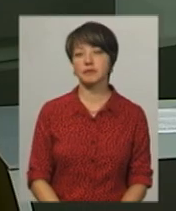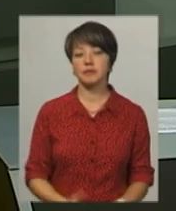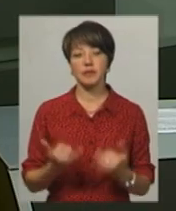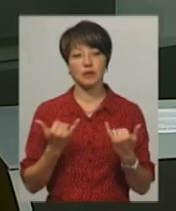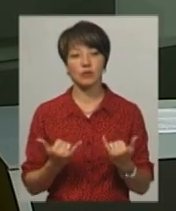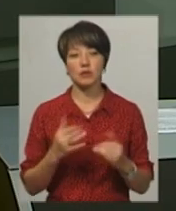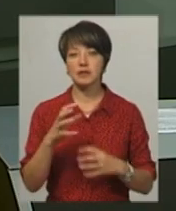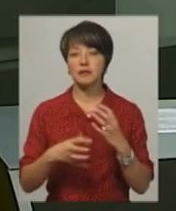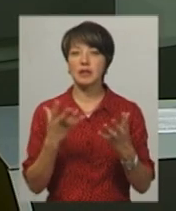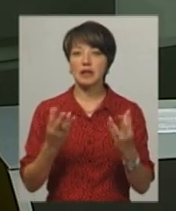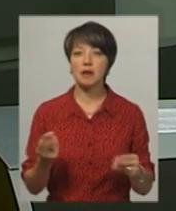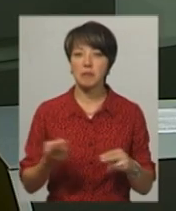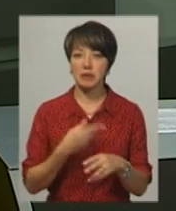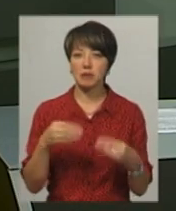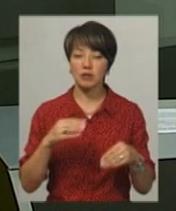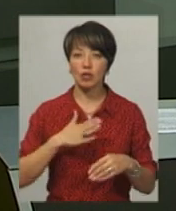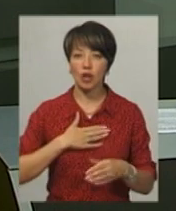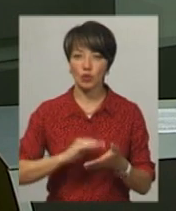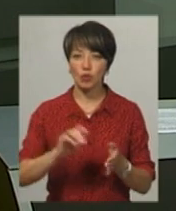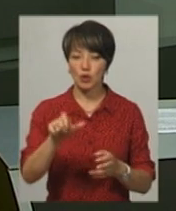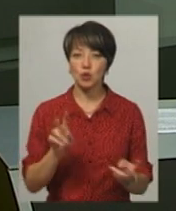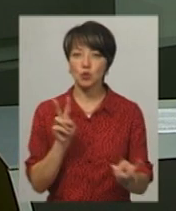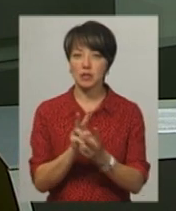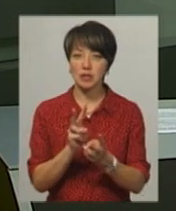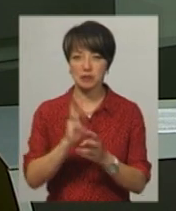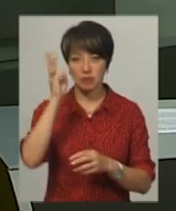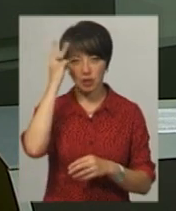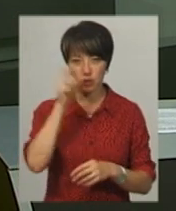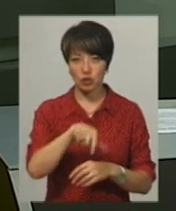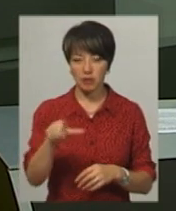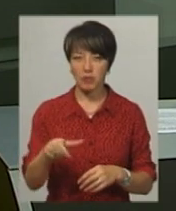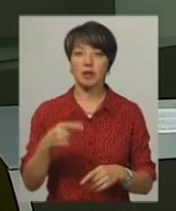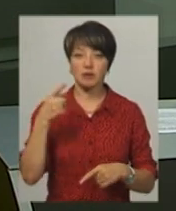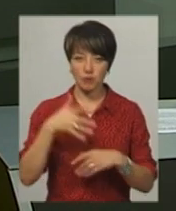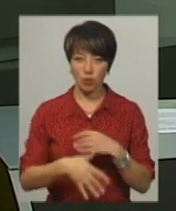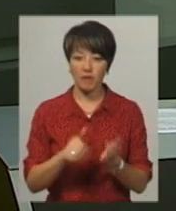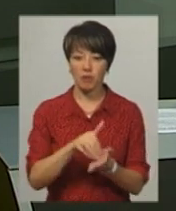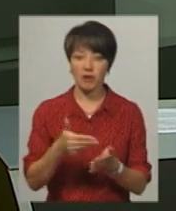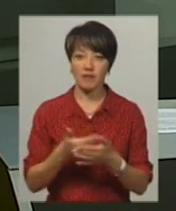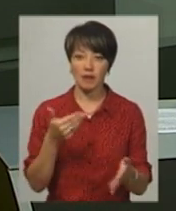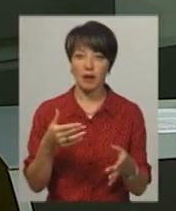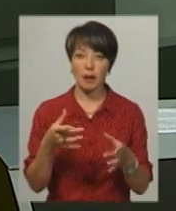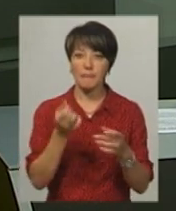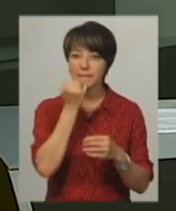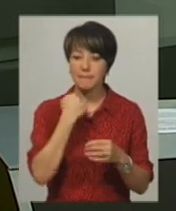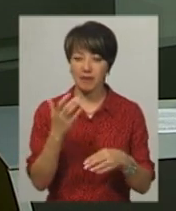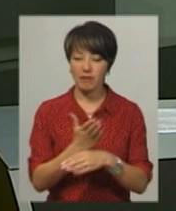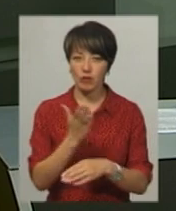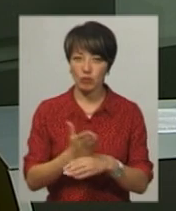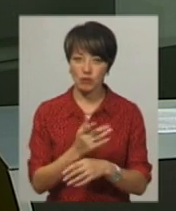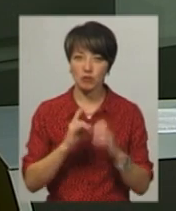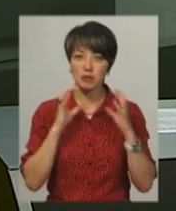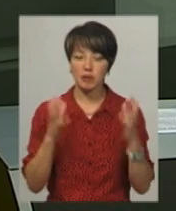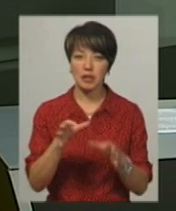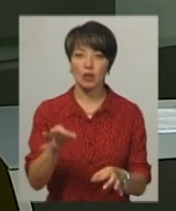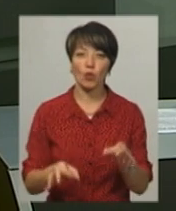Сьогодні у Всесвітній день без пластику наша кореспондентка зустрілась із хмельничанами, які свідомо відмовляються від поліетиленових виробів, щоб